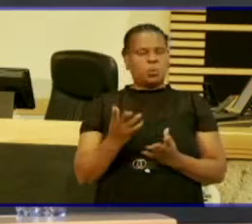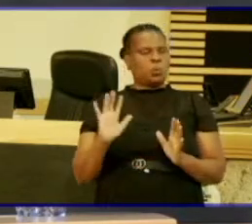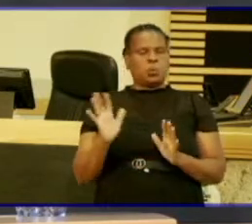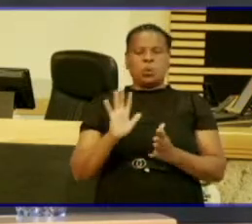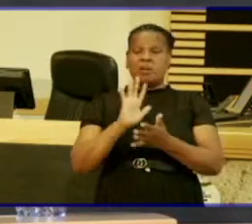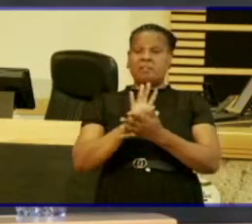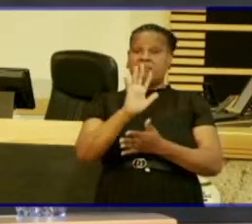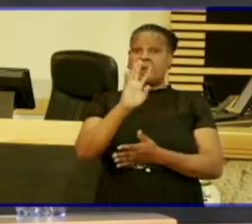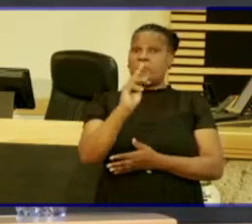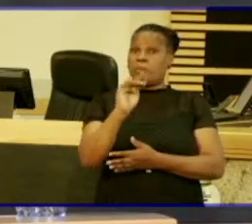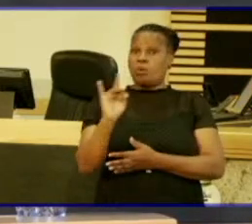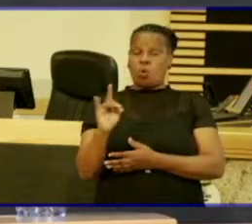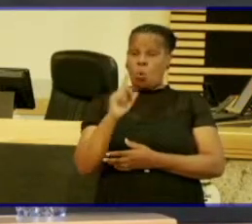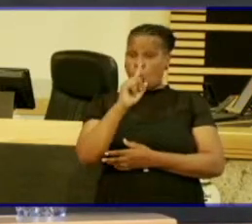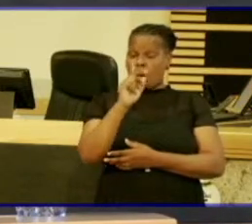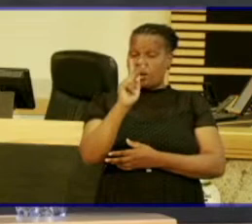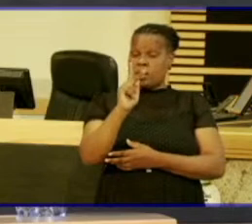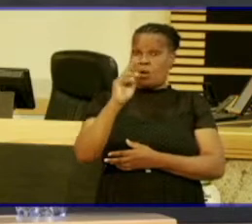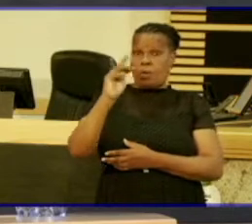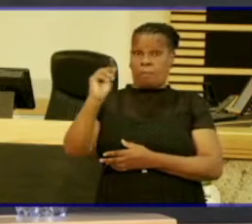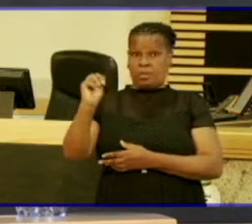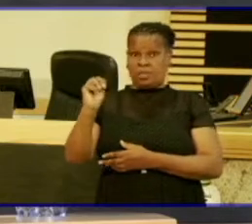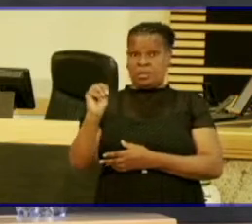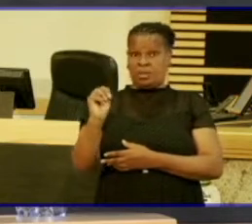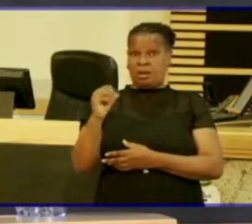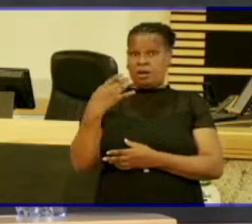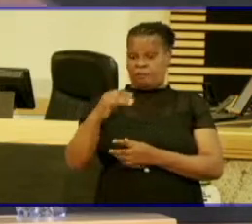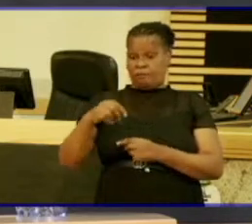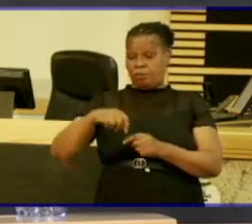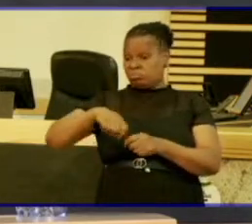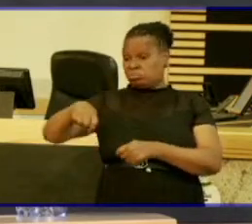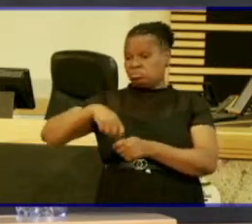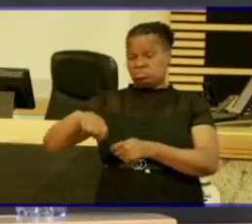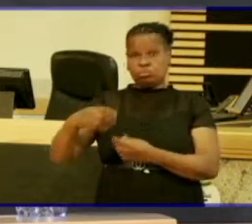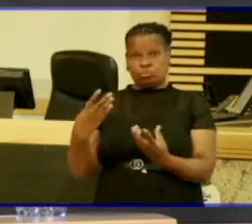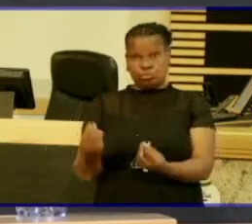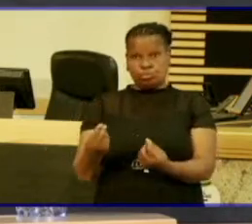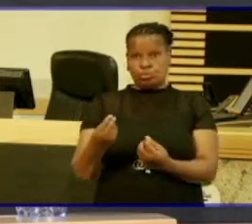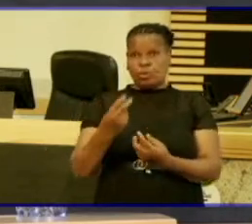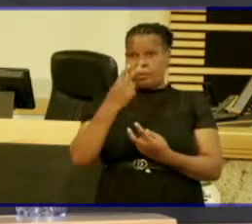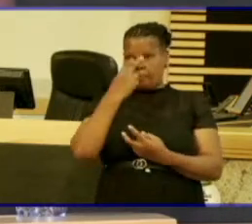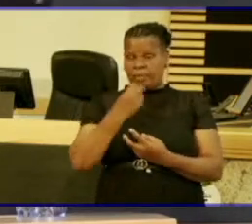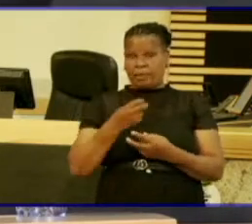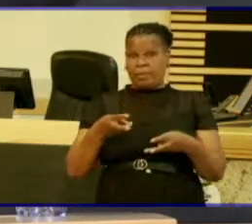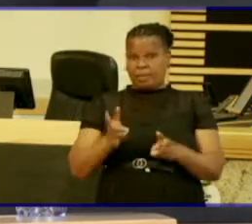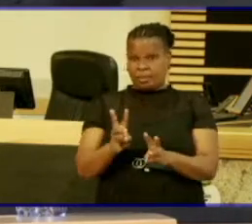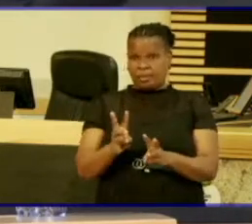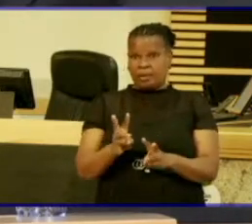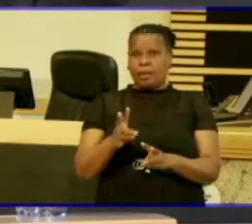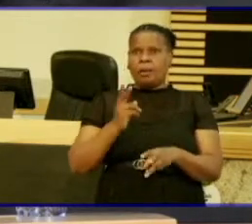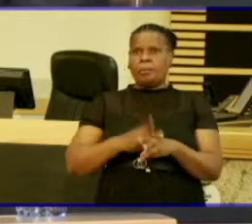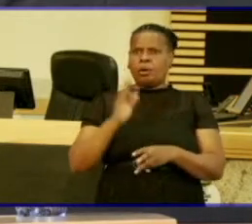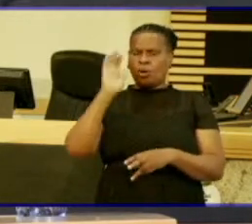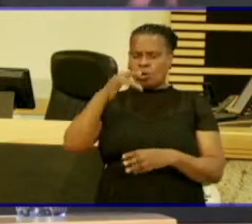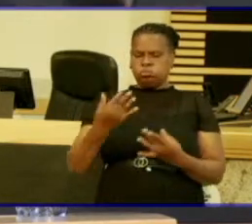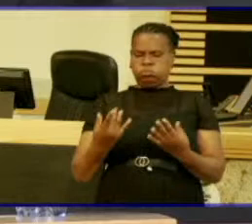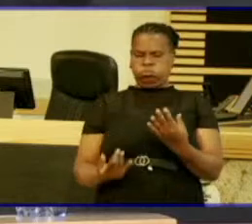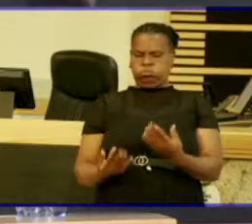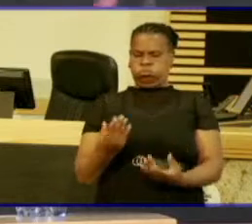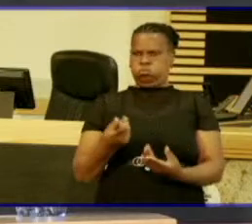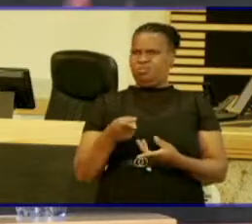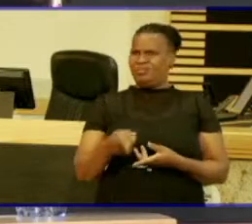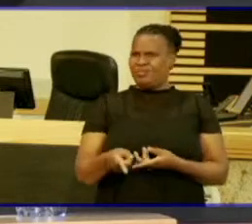15 million rands, 1 kilometer yetha. Xa uvuka uyoyitshisa latha izawuphinde kuyotsalwa